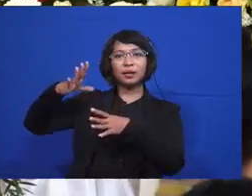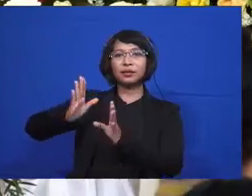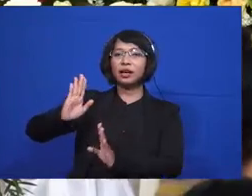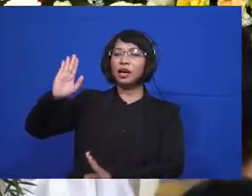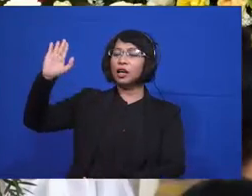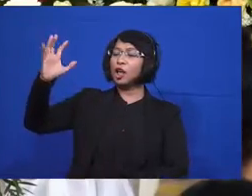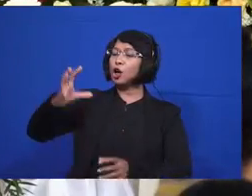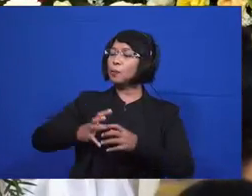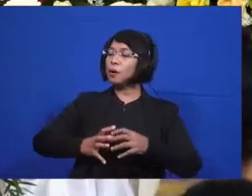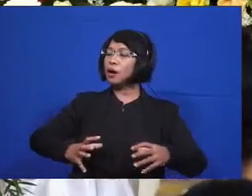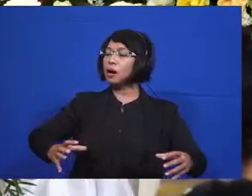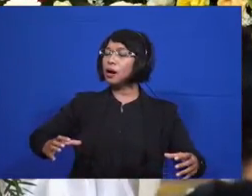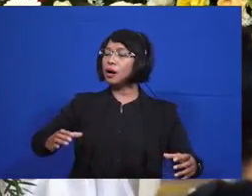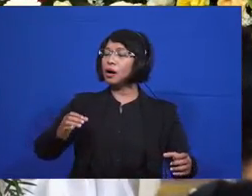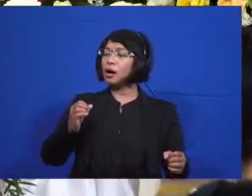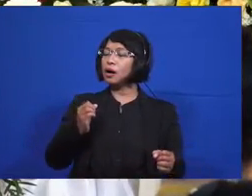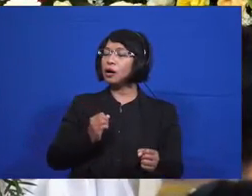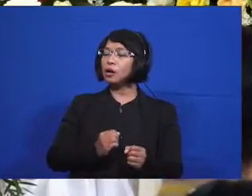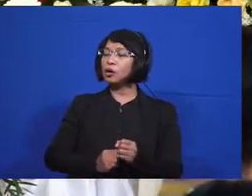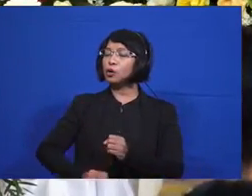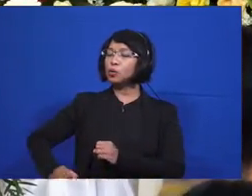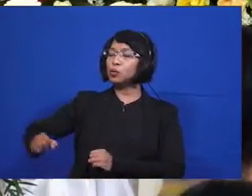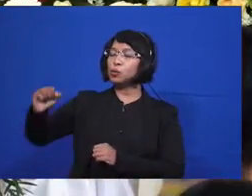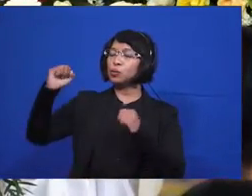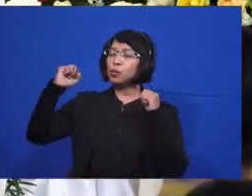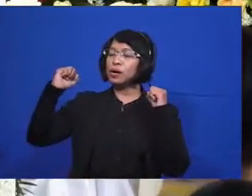Maha Kuasa,